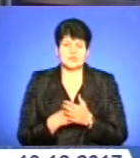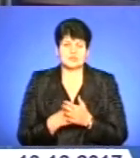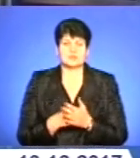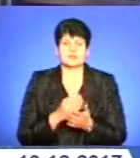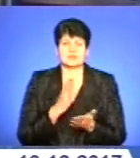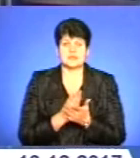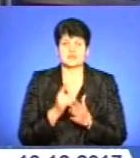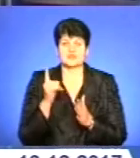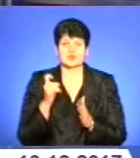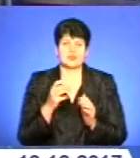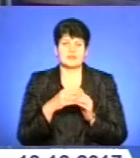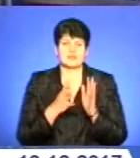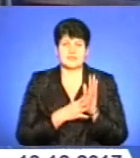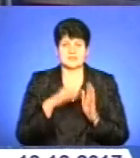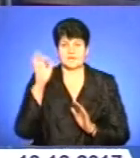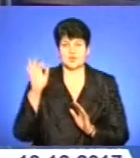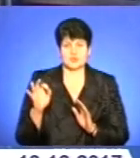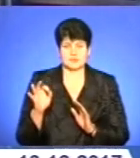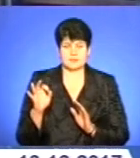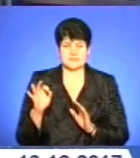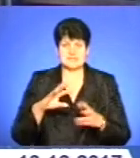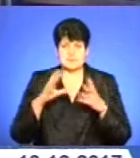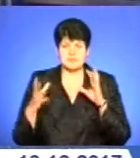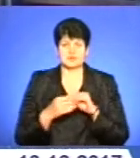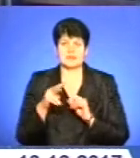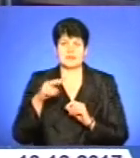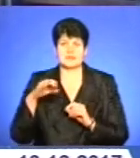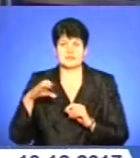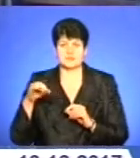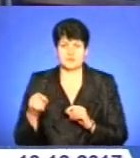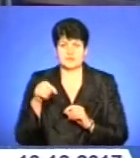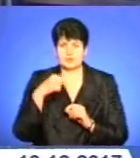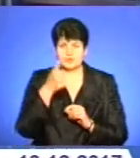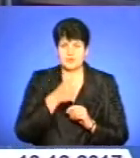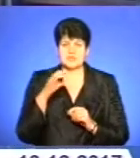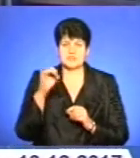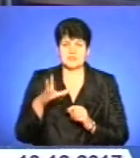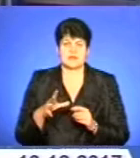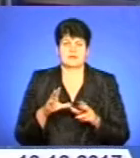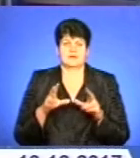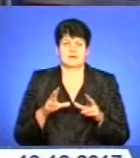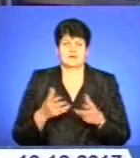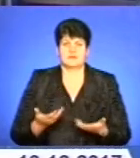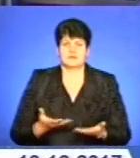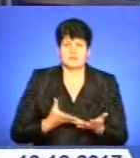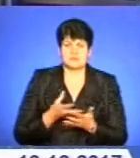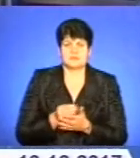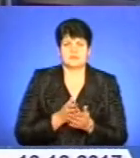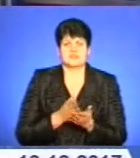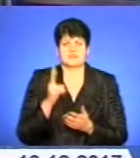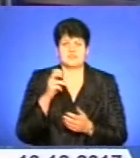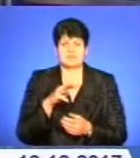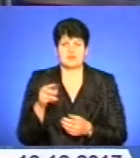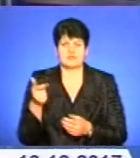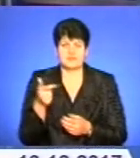становить 119%. Зокрема, за підсумками листопада цього року на соціальні гарантії направили понад 200 мільйонів гривень,